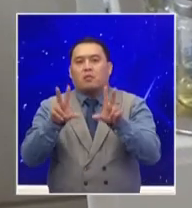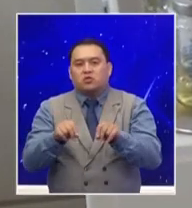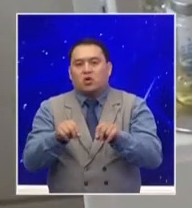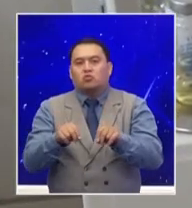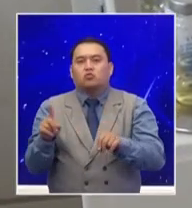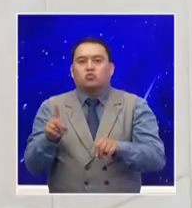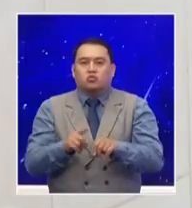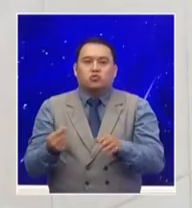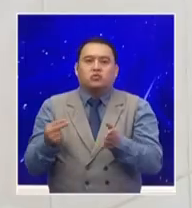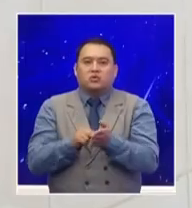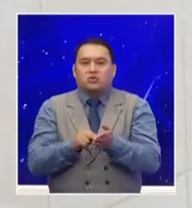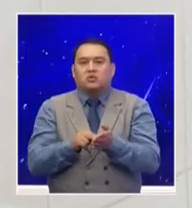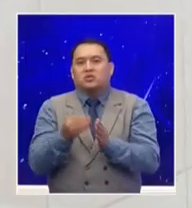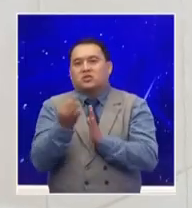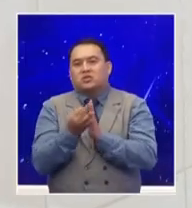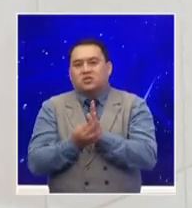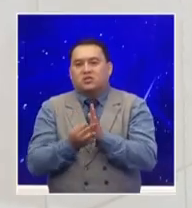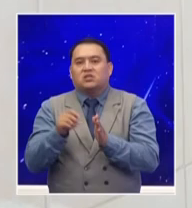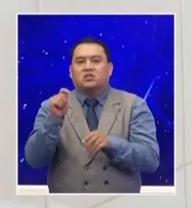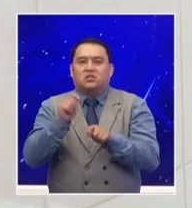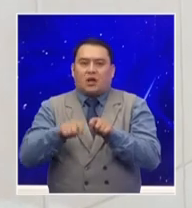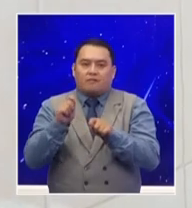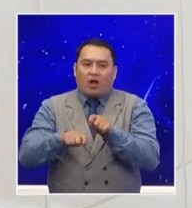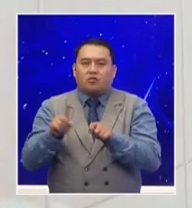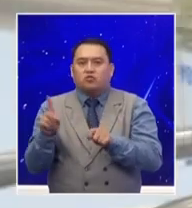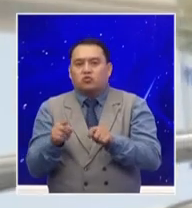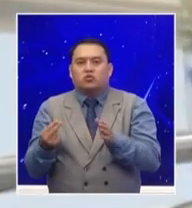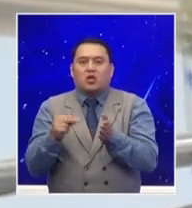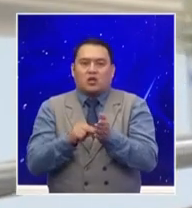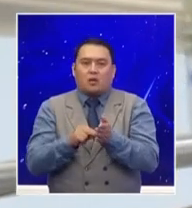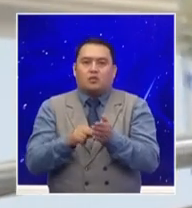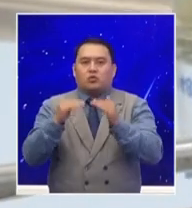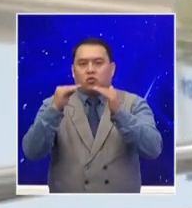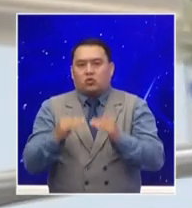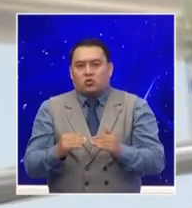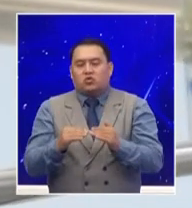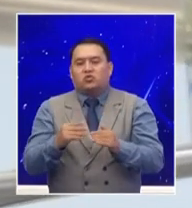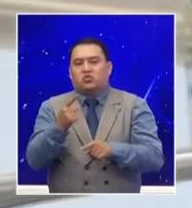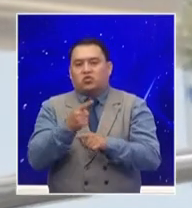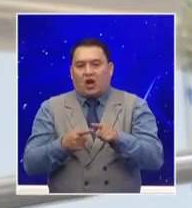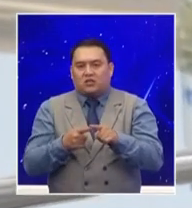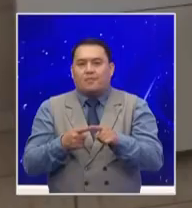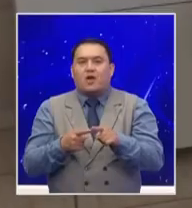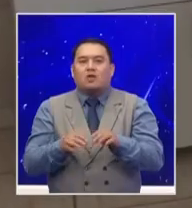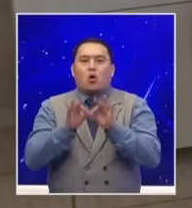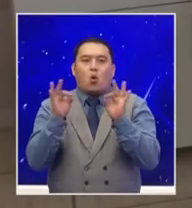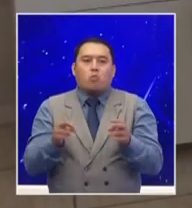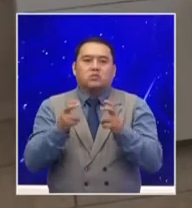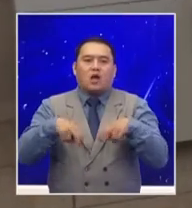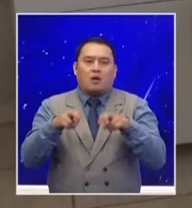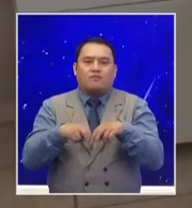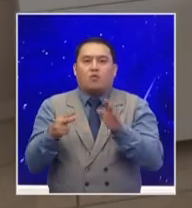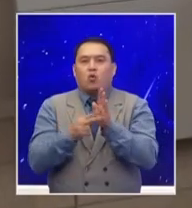будет снижена стоимость ПЦР-тестирования. Предполагается, цена на них опустится почти на четверть. Таким образом, исследование